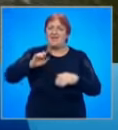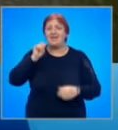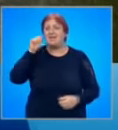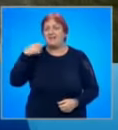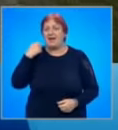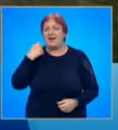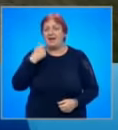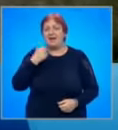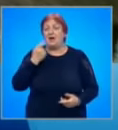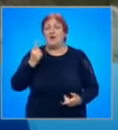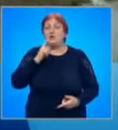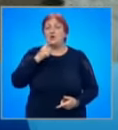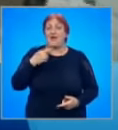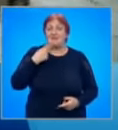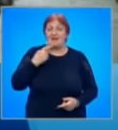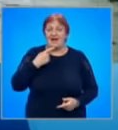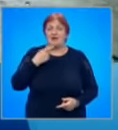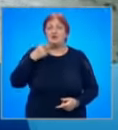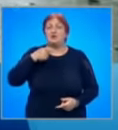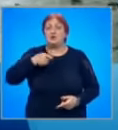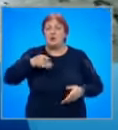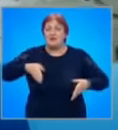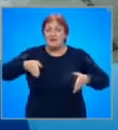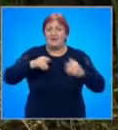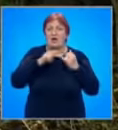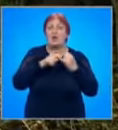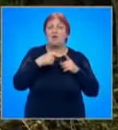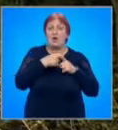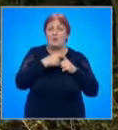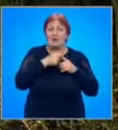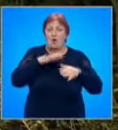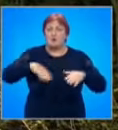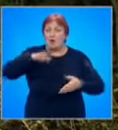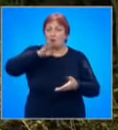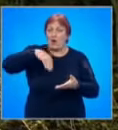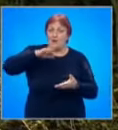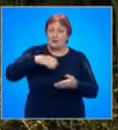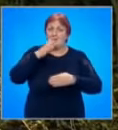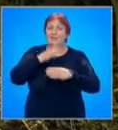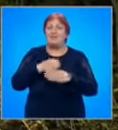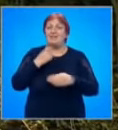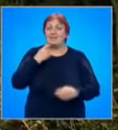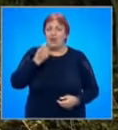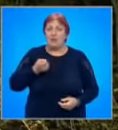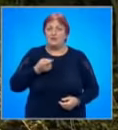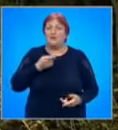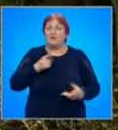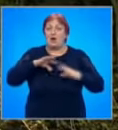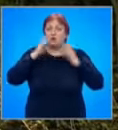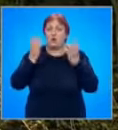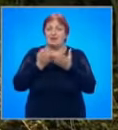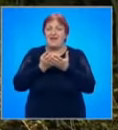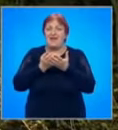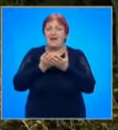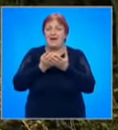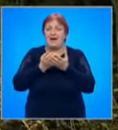майка. Друго, което трябва да отбележим, е, че този път Русе-Кубрат бе основно ремонтиран през последната година, тъй като целият бе